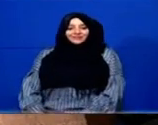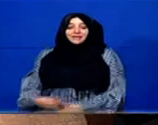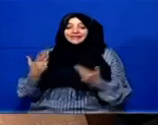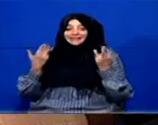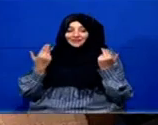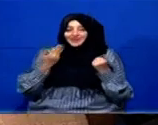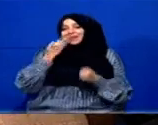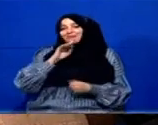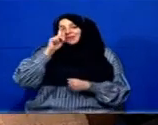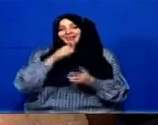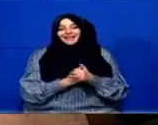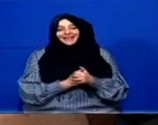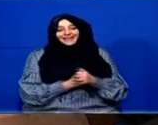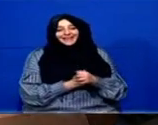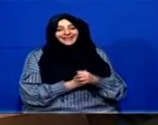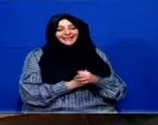الحمد لله